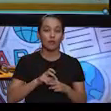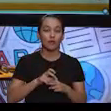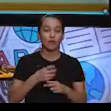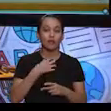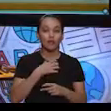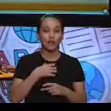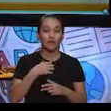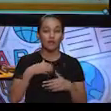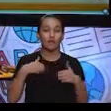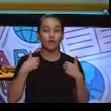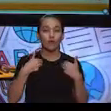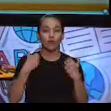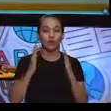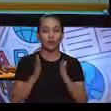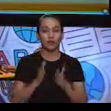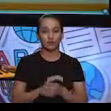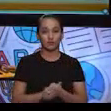yetiladi.